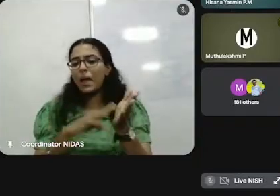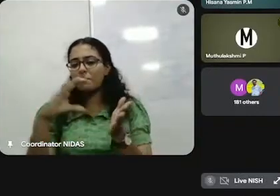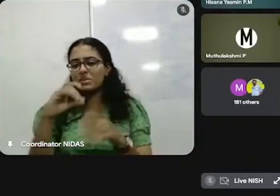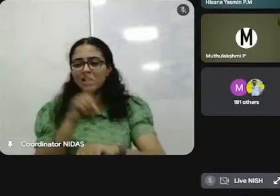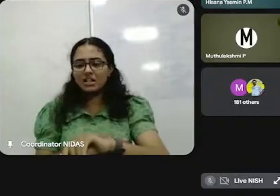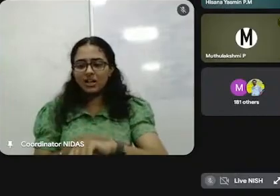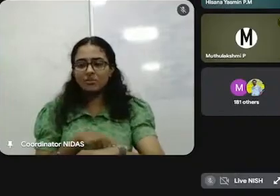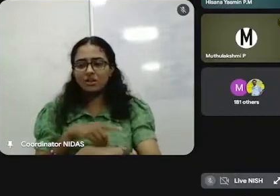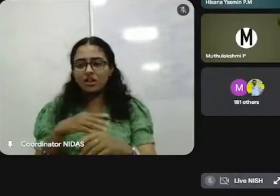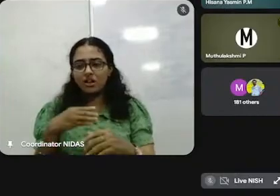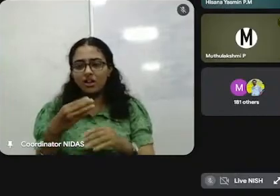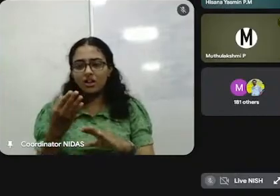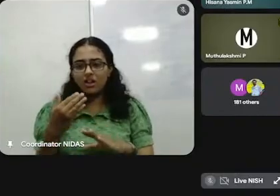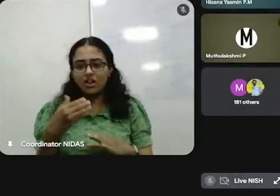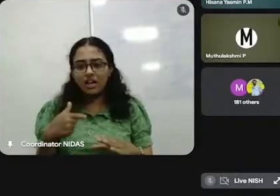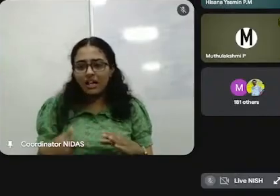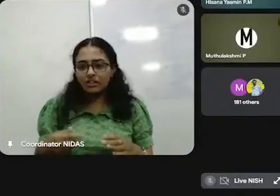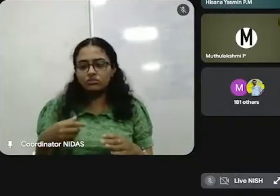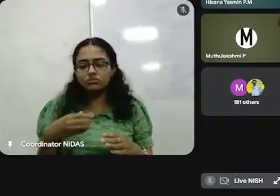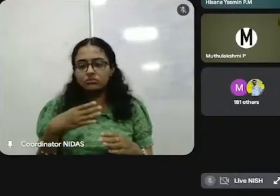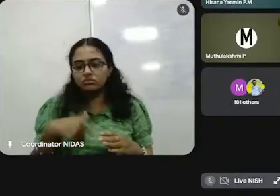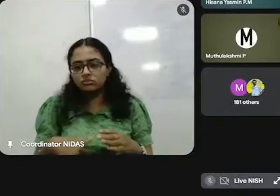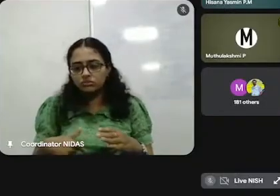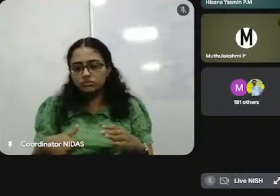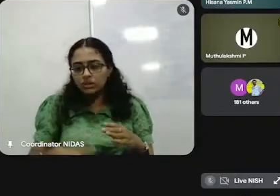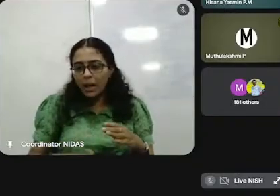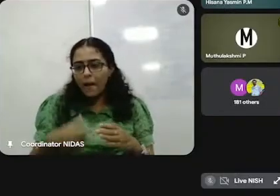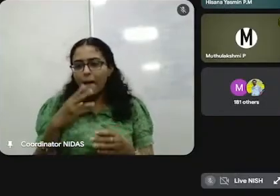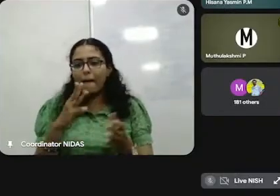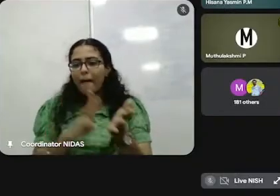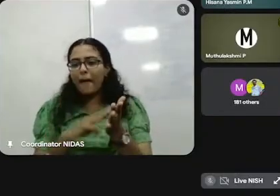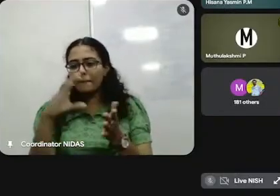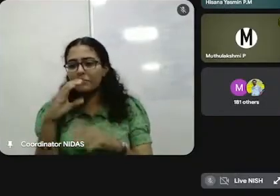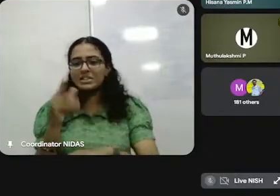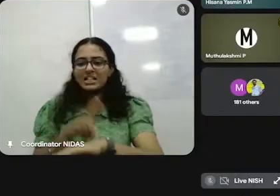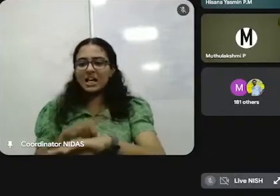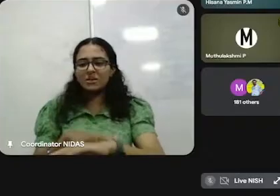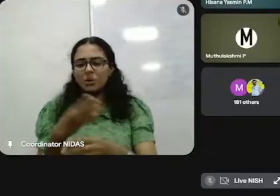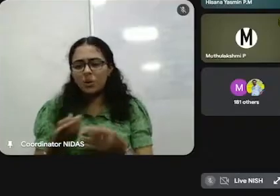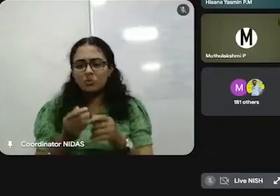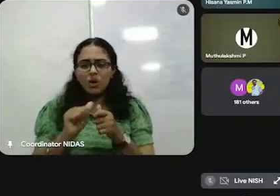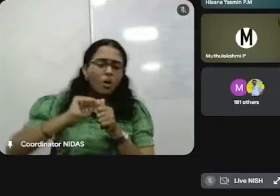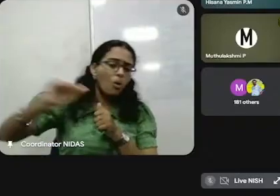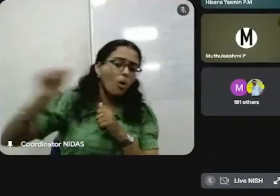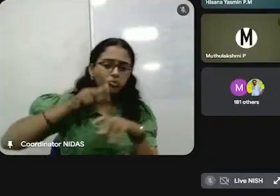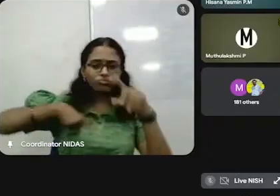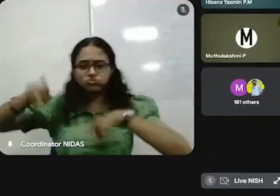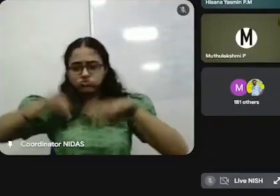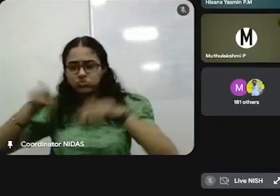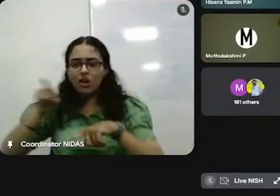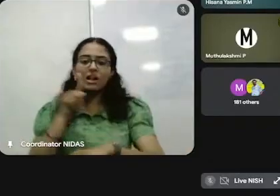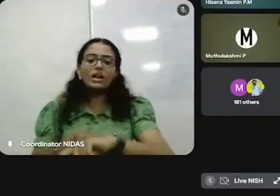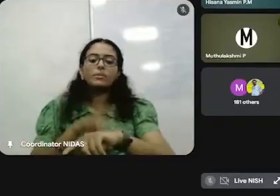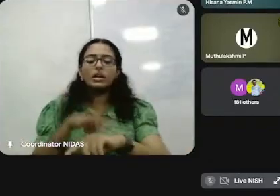ഏകദേശം ഈ തലവേദന വരുന്ന പീരിയഡ്സിന് മുന്നേ അങ്ങനെയാണ്, അല്ലെങ്കിൽ ഇപ്പൊ ലോങ് ആയിട്ട് ട്രാവൽ ചെയ്താല് അങ്ങനെ കുറച്ച് കണ്ടീഷൻ ഡോക്ടർ പറഞ്ഞു.